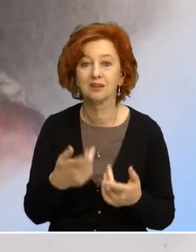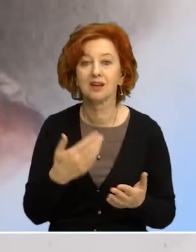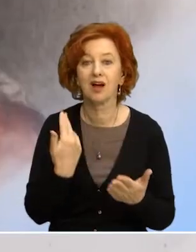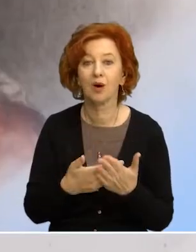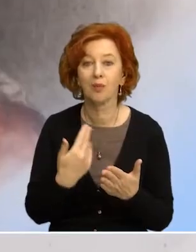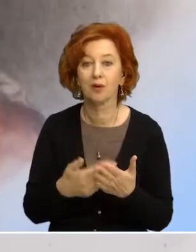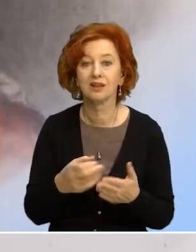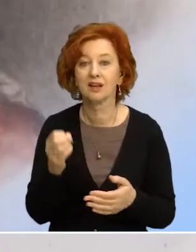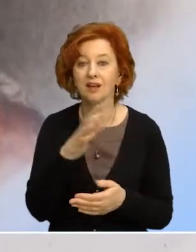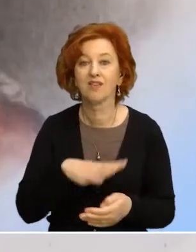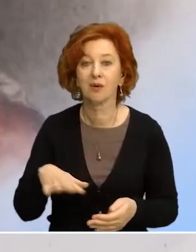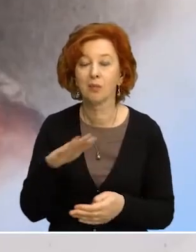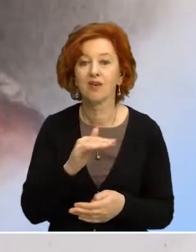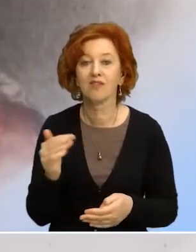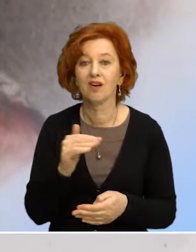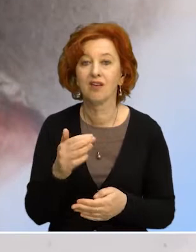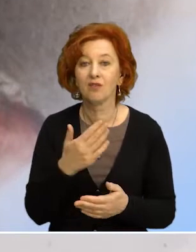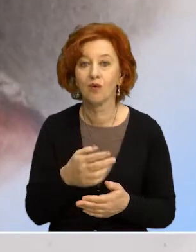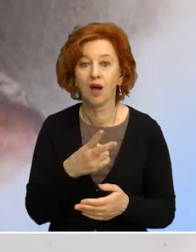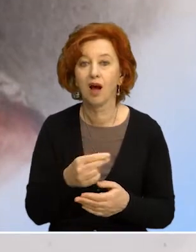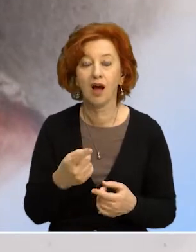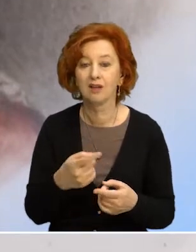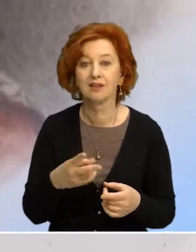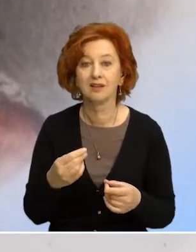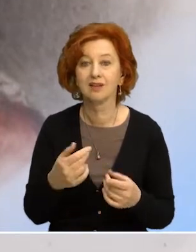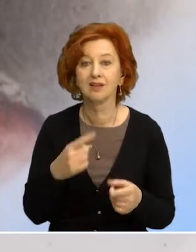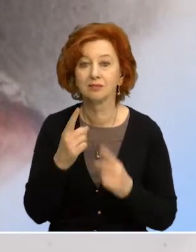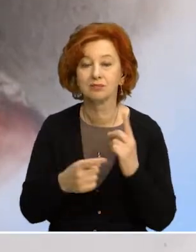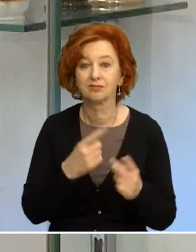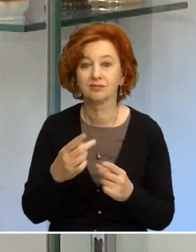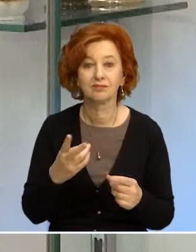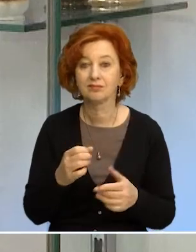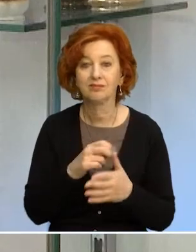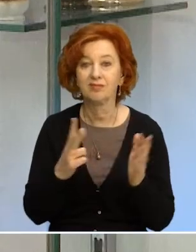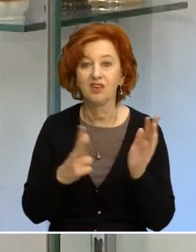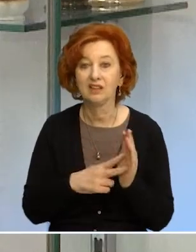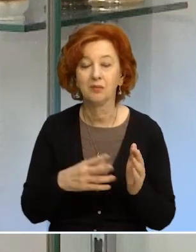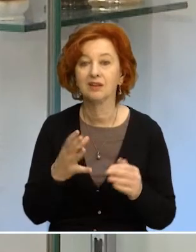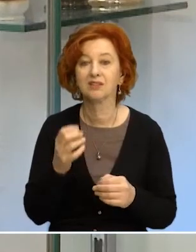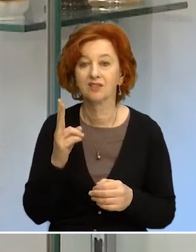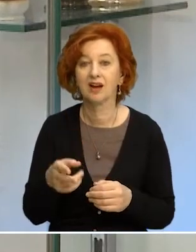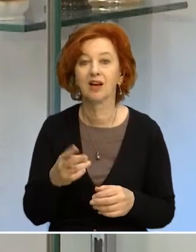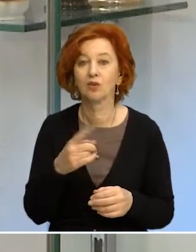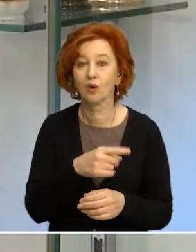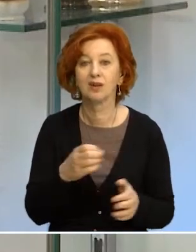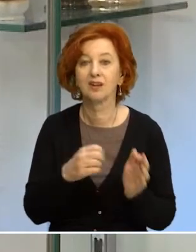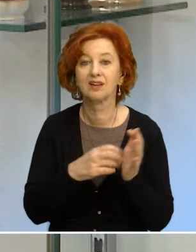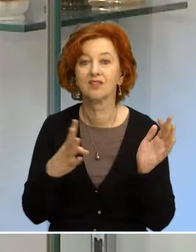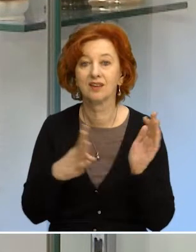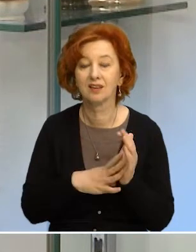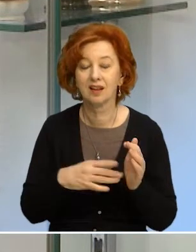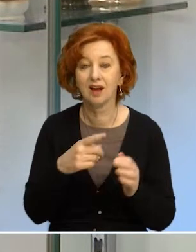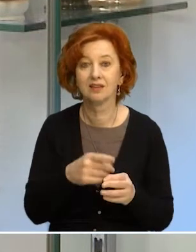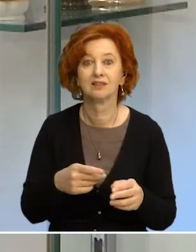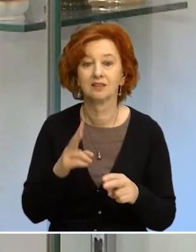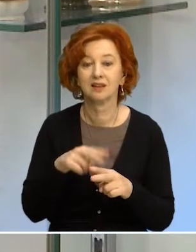такие образцы европейского фарфора. Они не столь, конечно, древние. Это не 18 век, но это